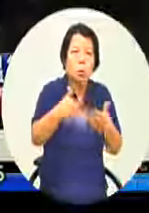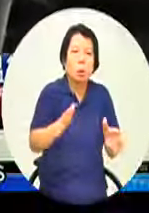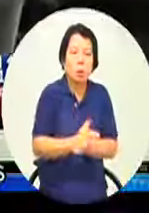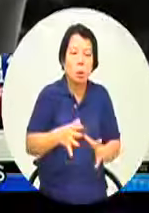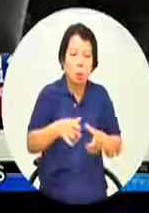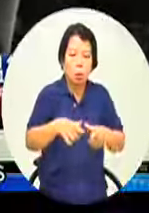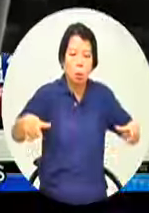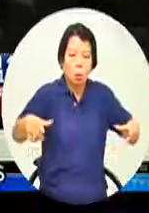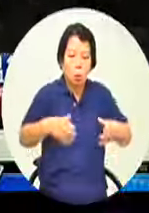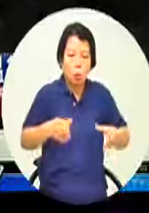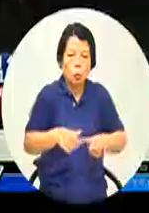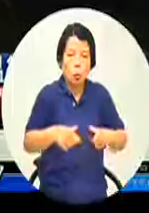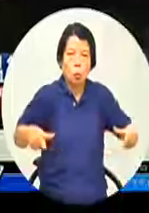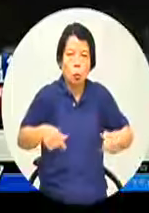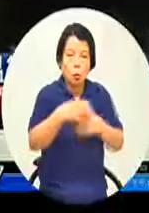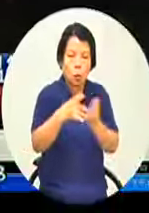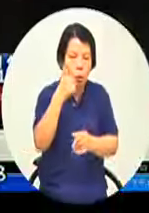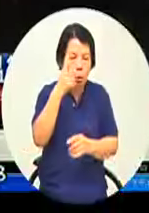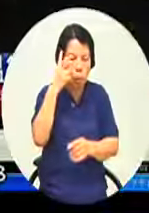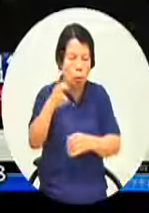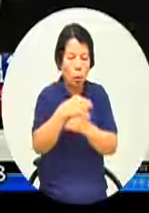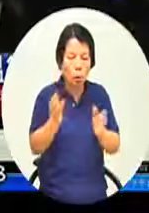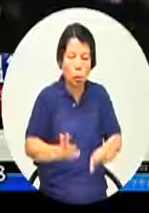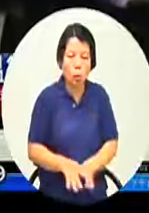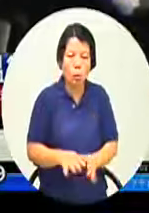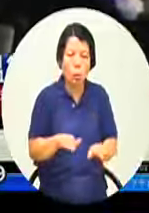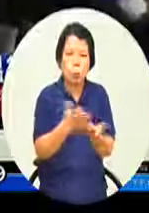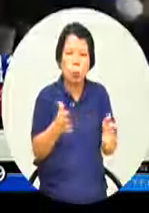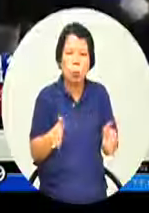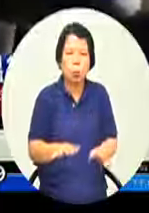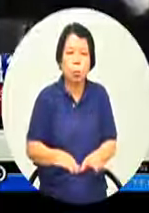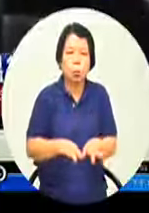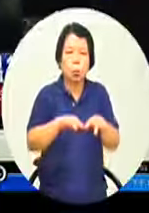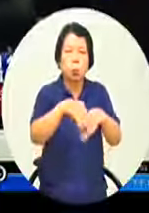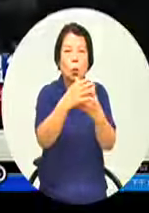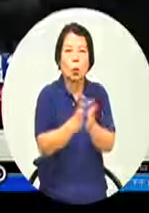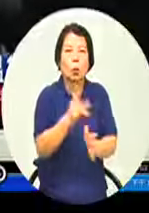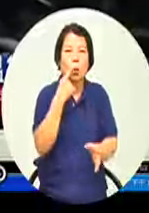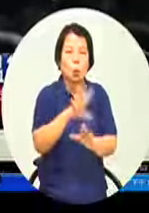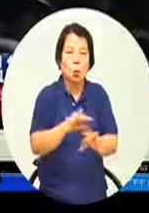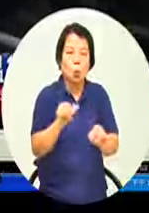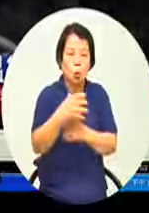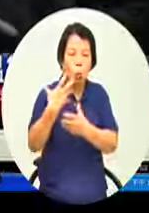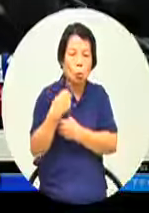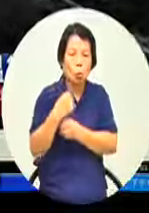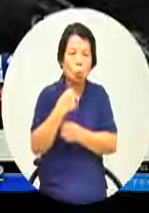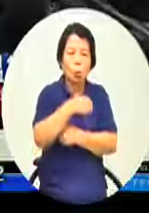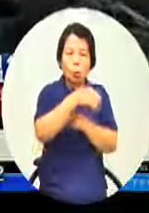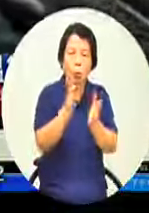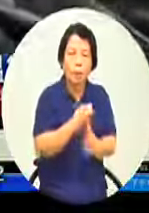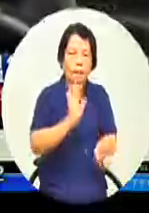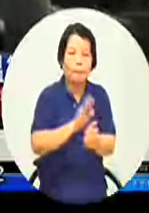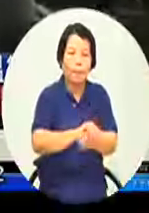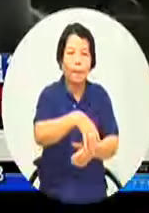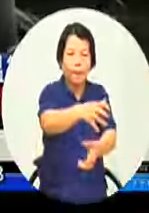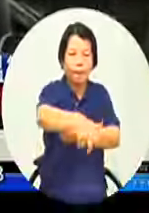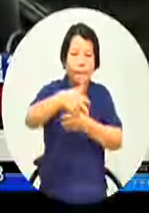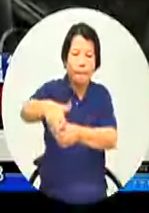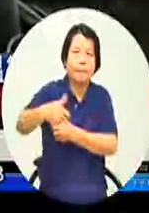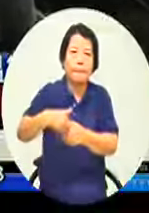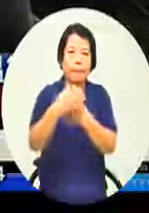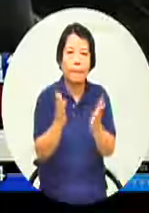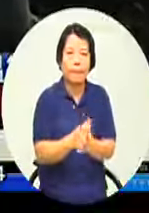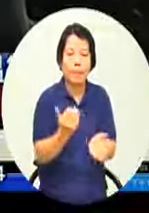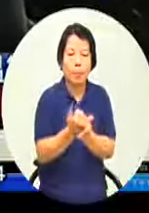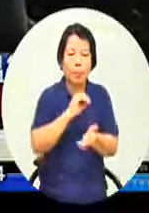较大，才在这一两天大量浮出。国军弟兄出动堆土机帮忙清运，损失惨重。而这也预告